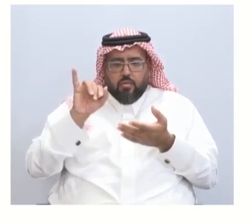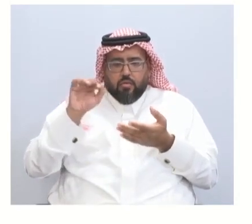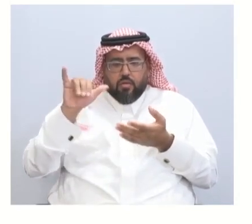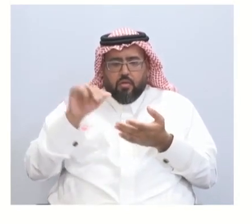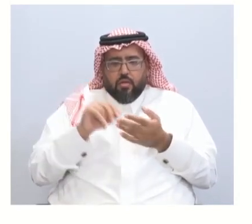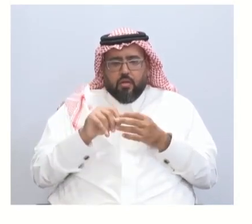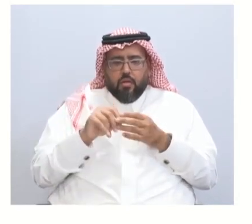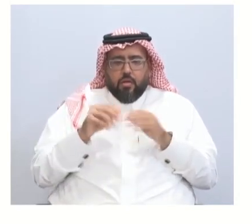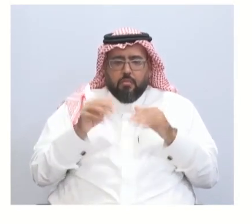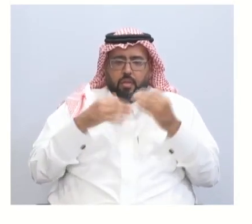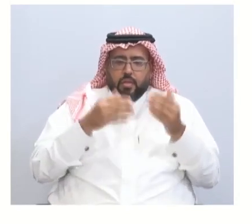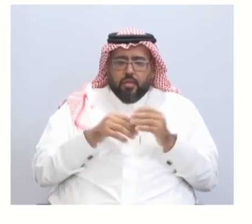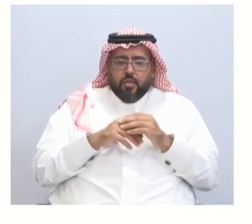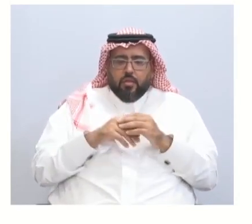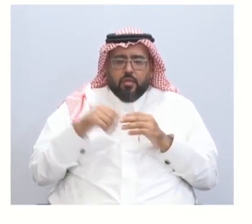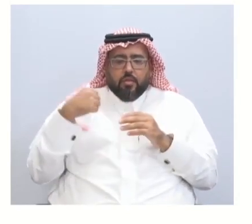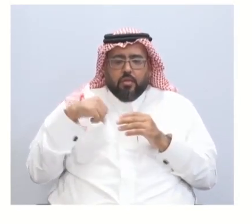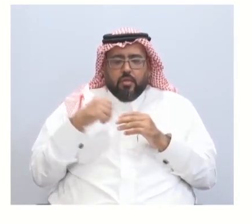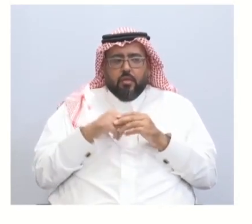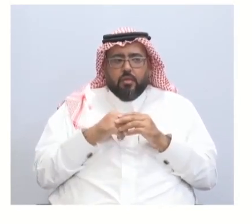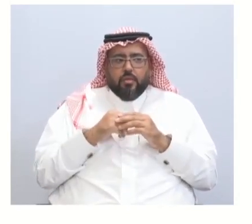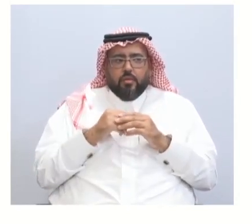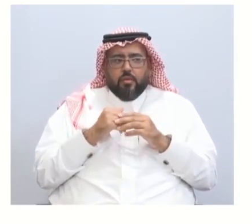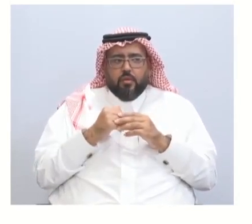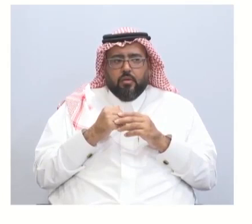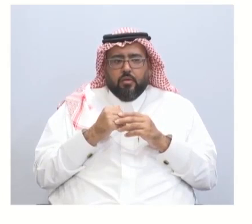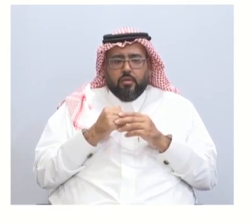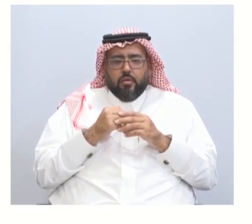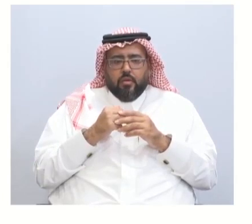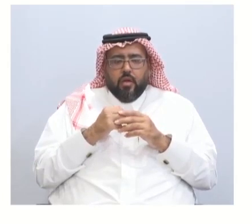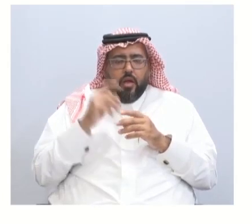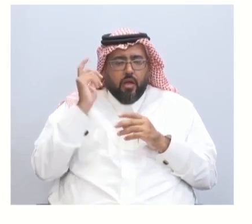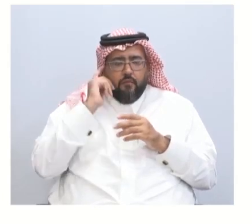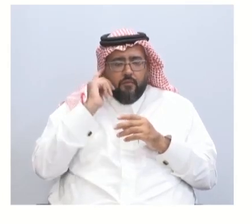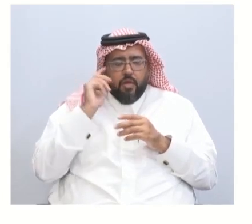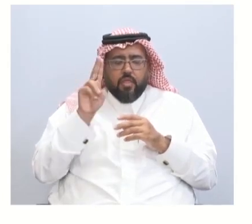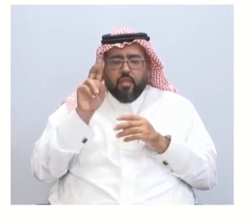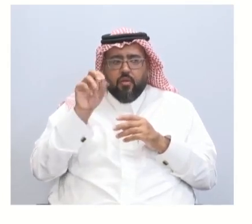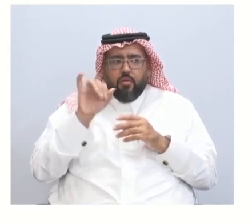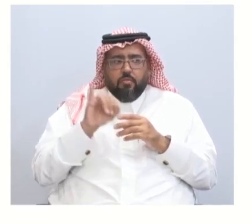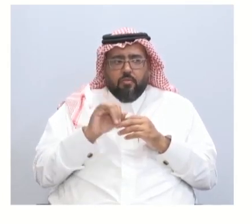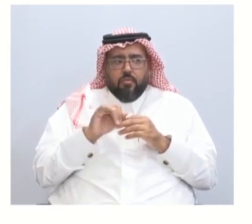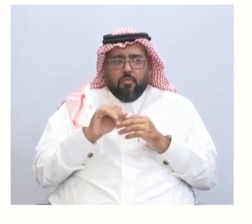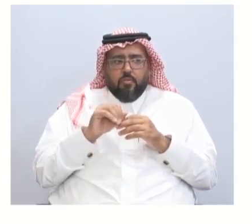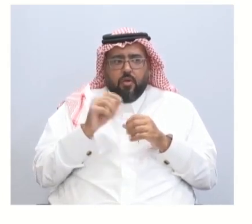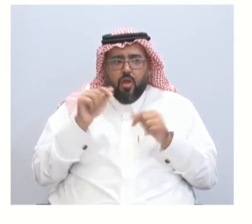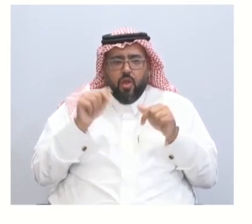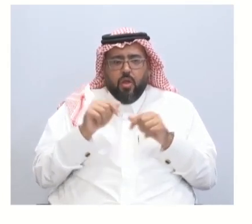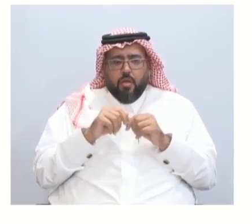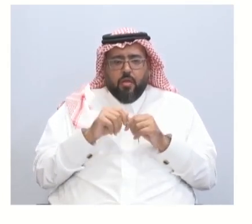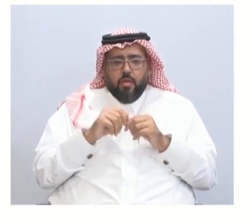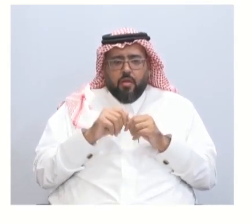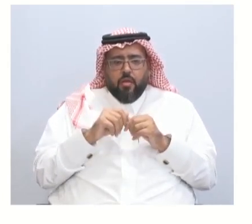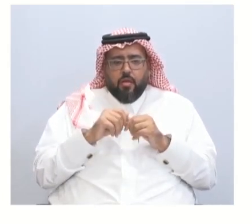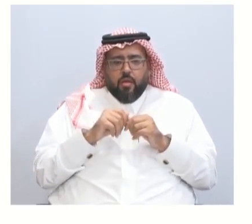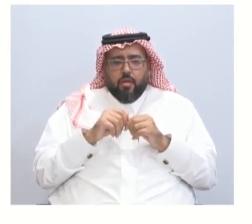المحيطات بعد ذلك عزيزي الطالب عزيزتي الطالبه دعونا نتعرف على تقويمنا لهذا اليوم وهو